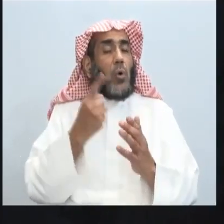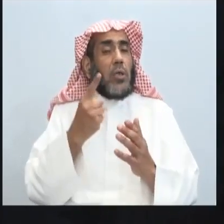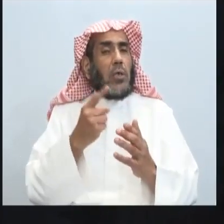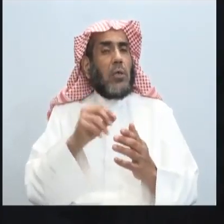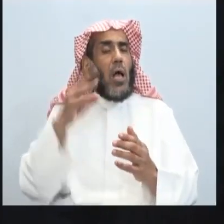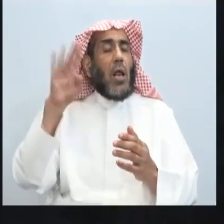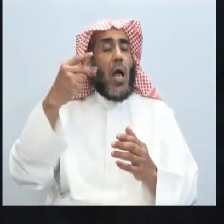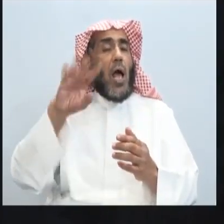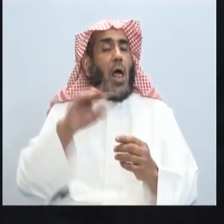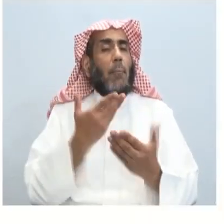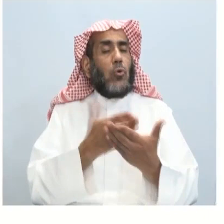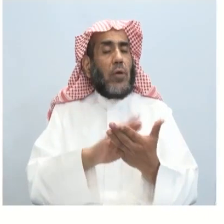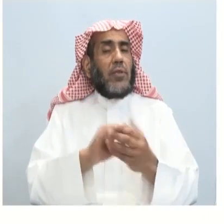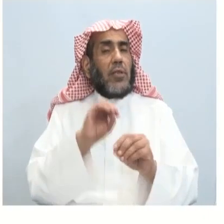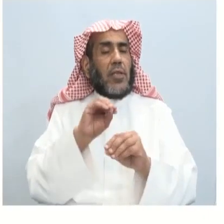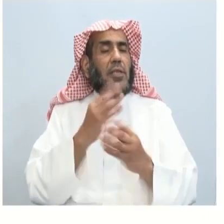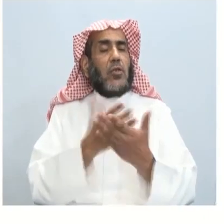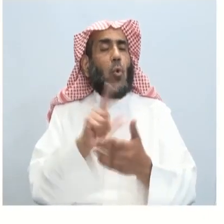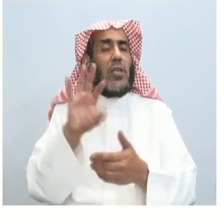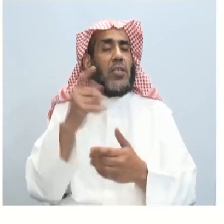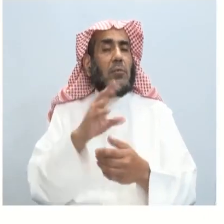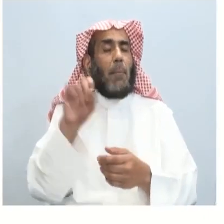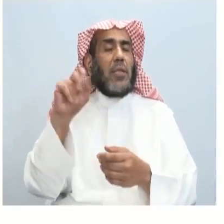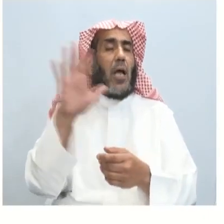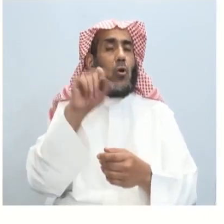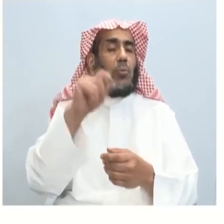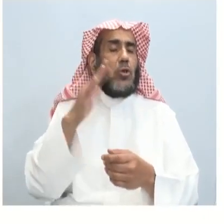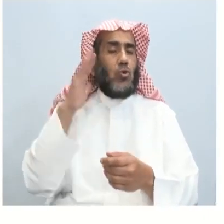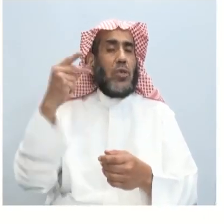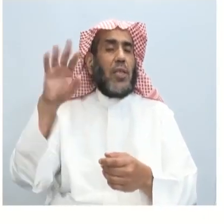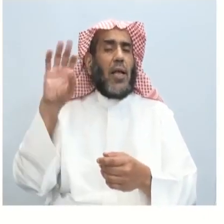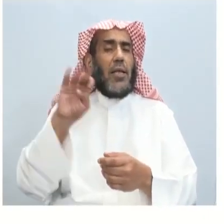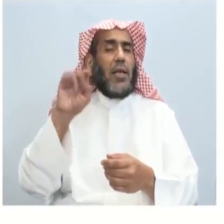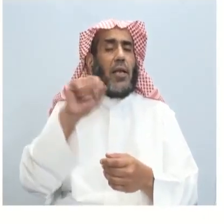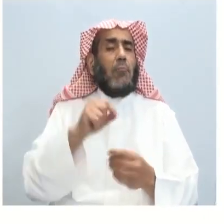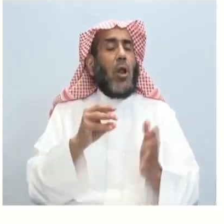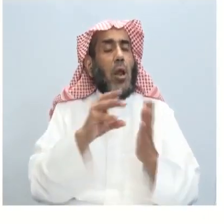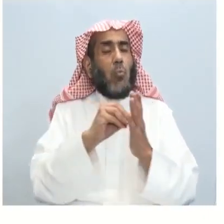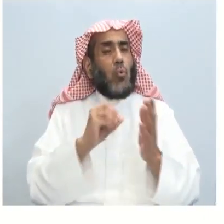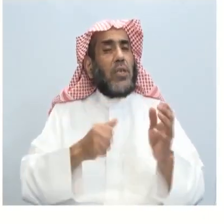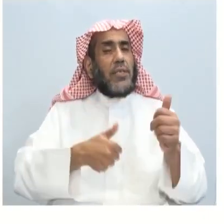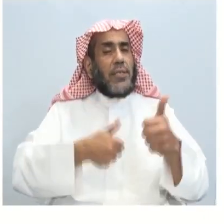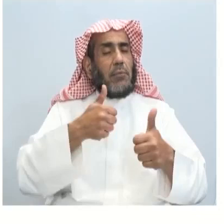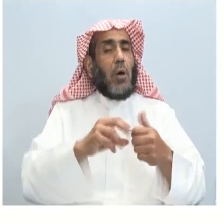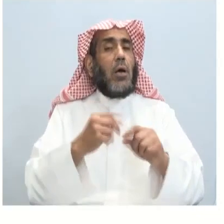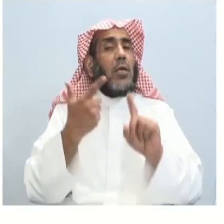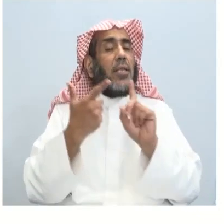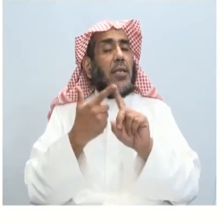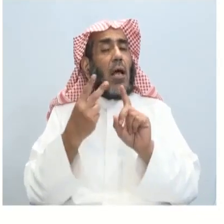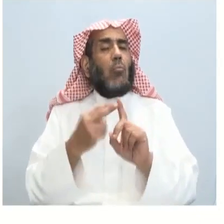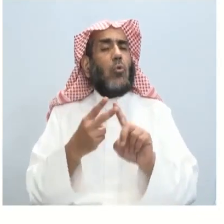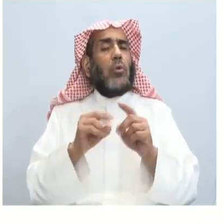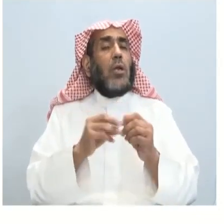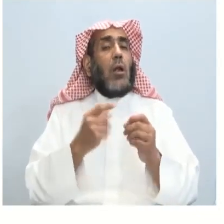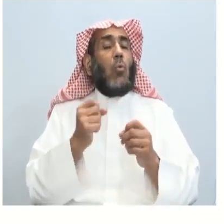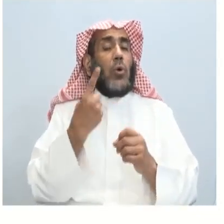الاعلام يشاركني في تقديم هذا الدرس في لغه الاشاره الاستاذ محمد القبيشي نحن وصلنا الى نموذج اختبار اثنان نموذج اختبار اثنان مقصود